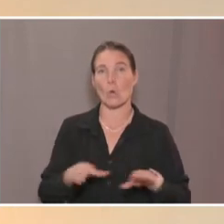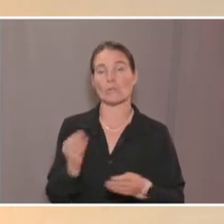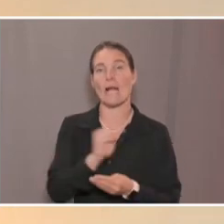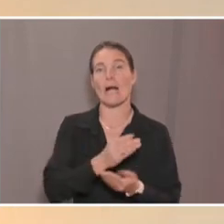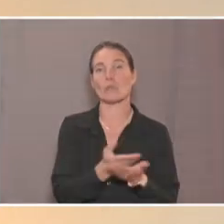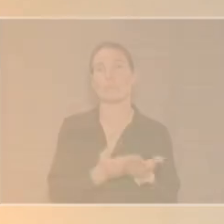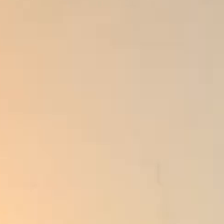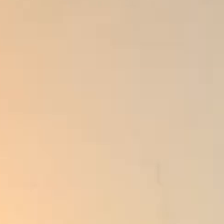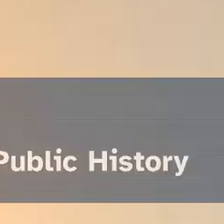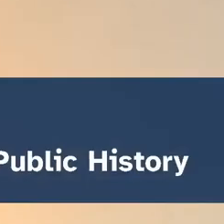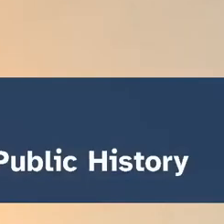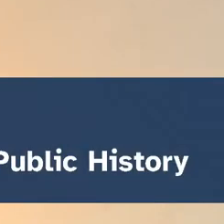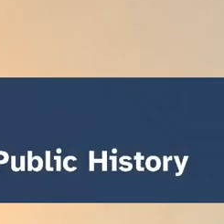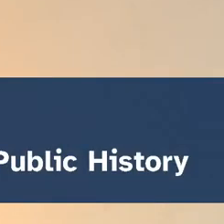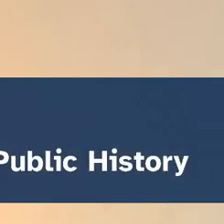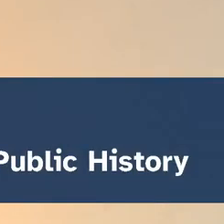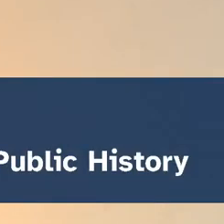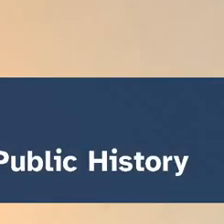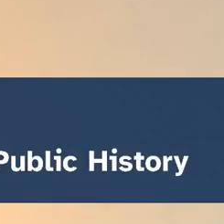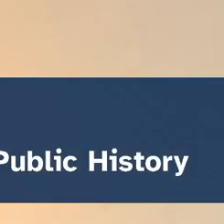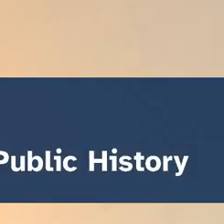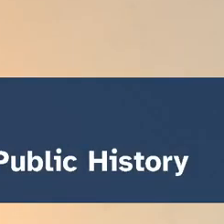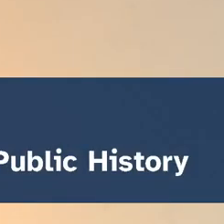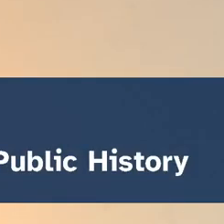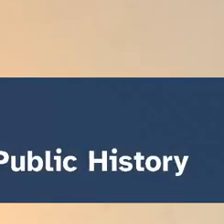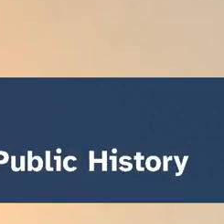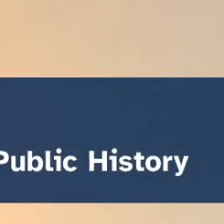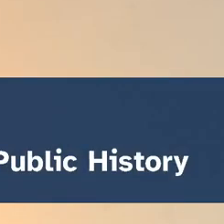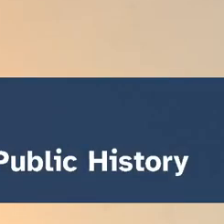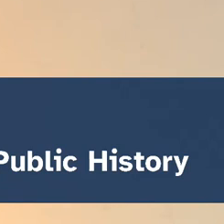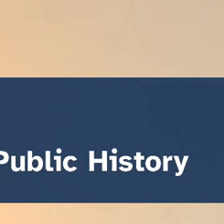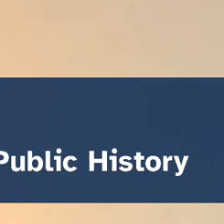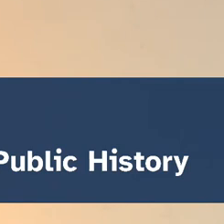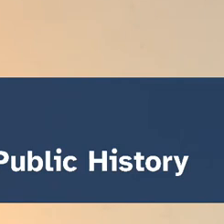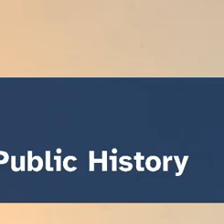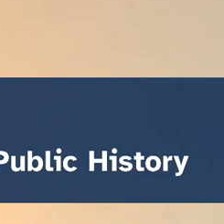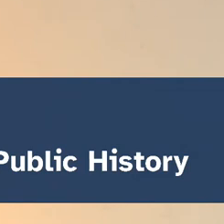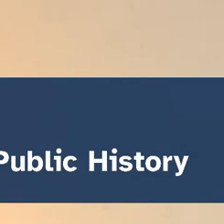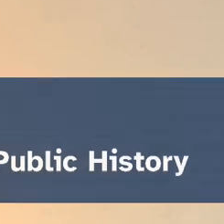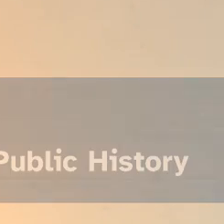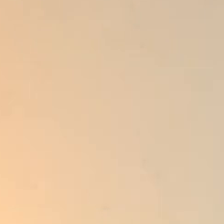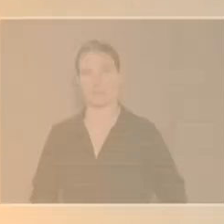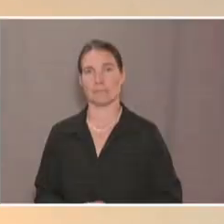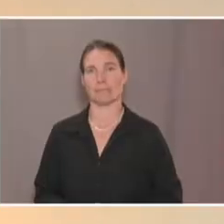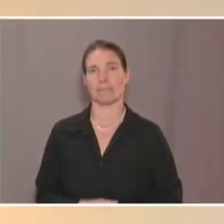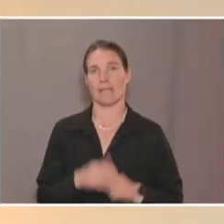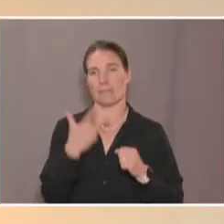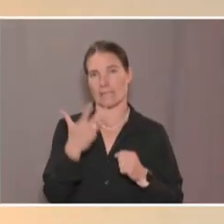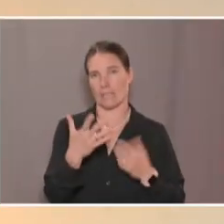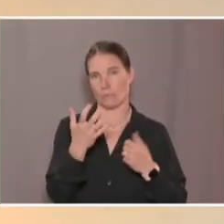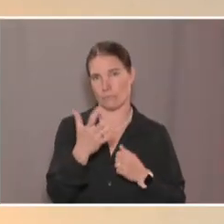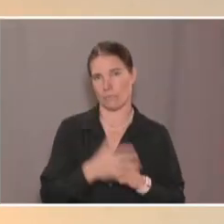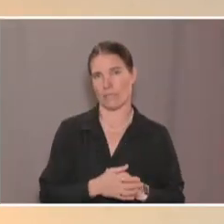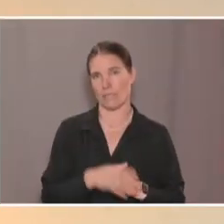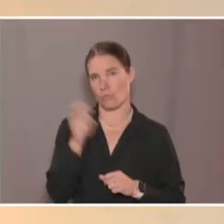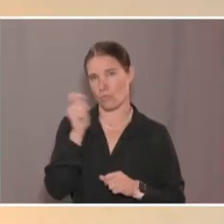musischen Fächern, also Musik, Werk- und Kunsterziehung sowie Leibesübung erfolgen. Ab 1953 waren für